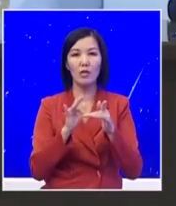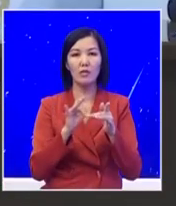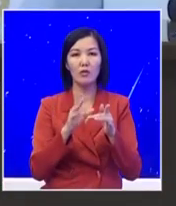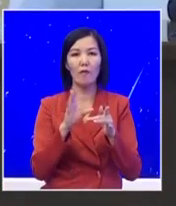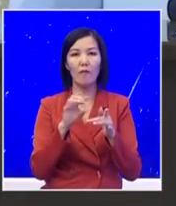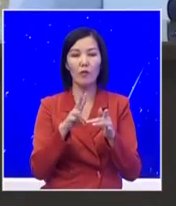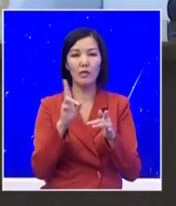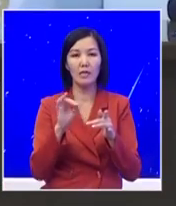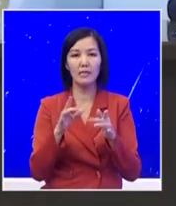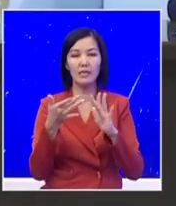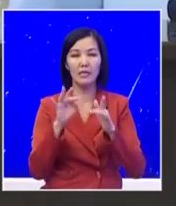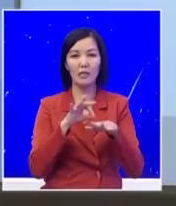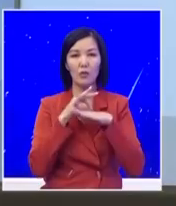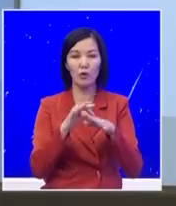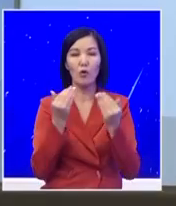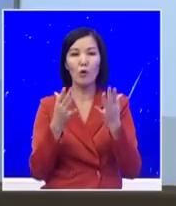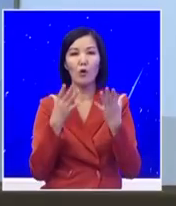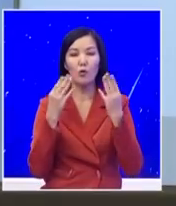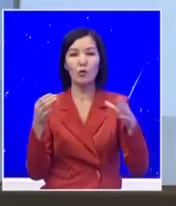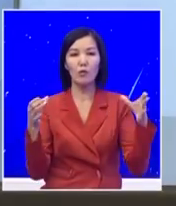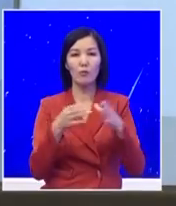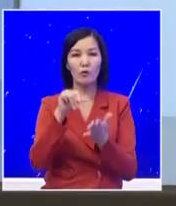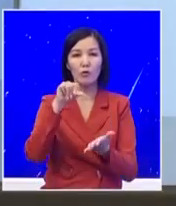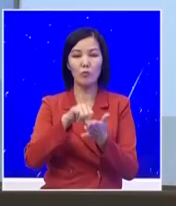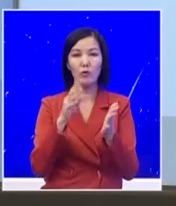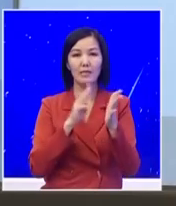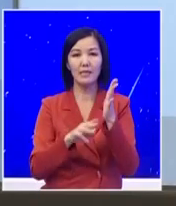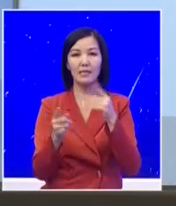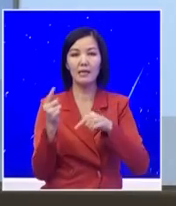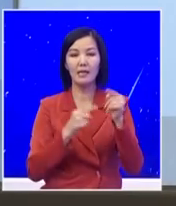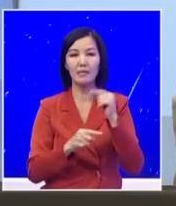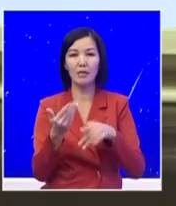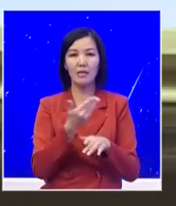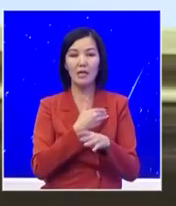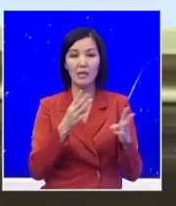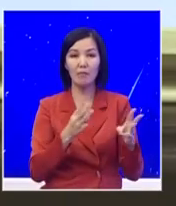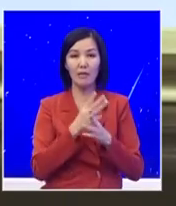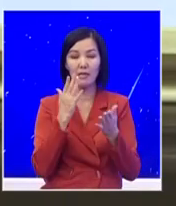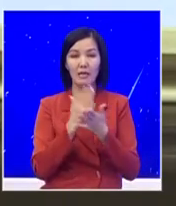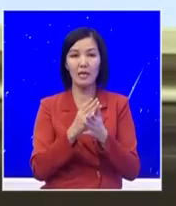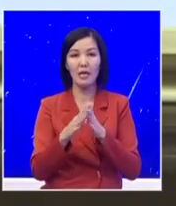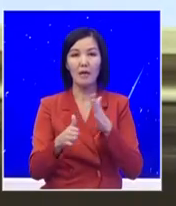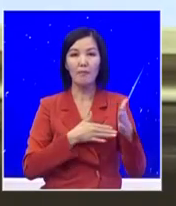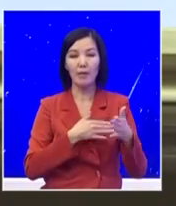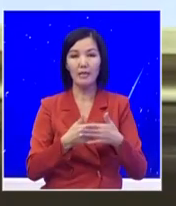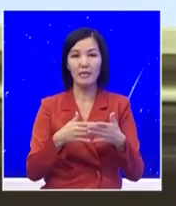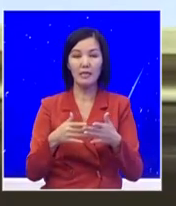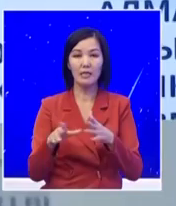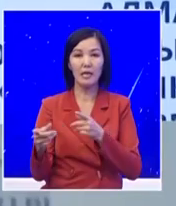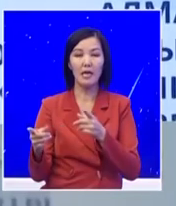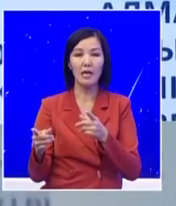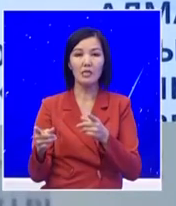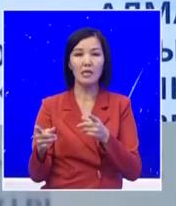сайтында өтеді. Бүгінге дейін аталмыш ұйымға мүше болуға 80-ден аса кәсіпкер ниет білдірген. Сайлау белсенді, табысты кәсіпкерлерді тартып қана